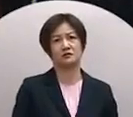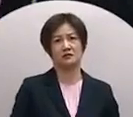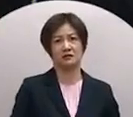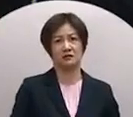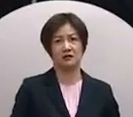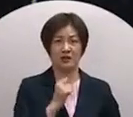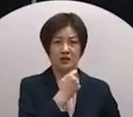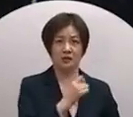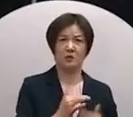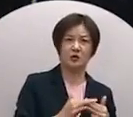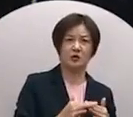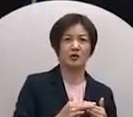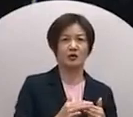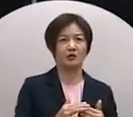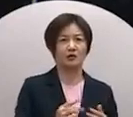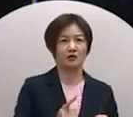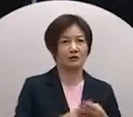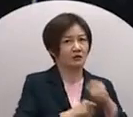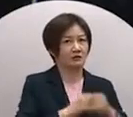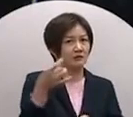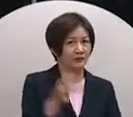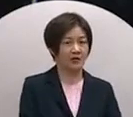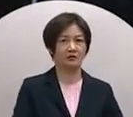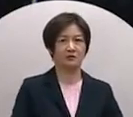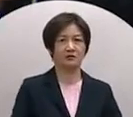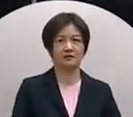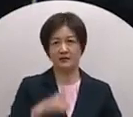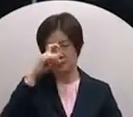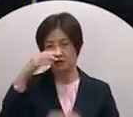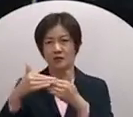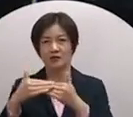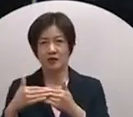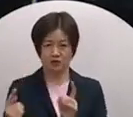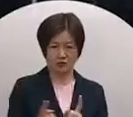穷兵黩武，台湾不会去打中国，希望中国不要来打台湾。好。